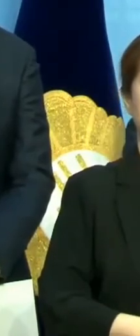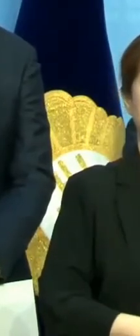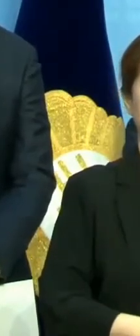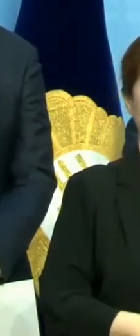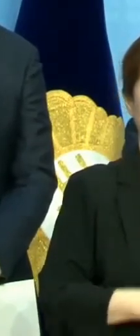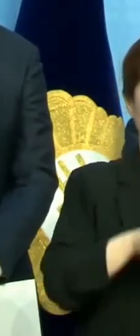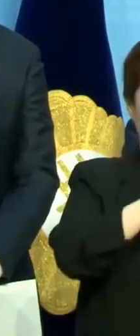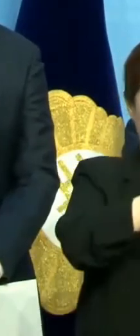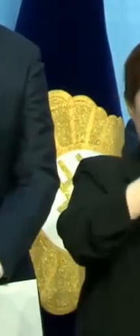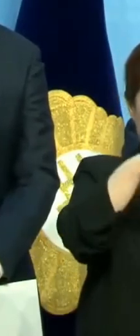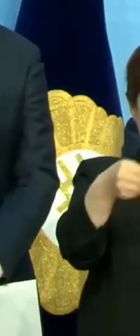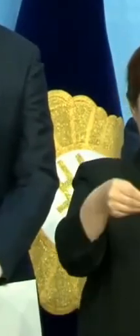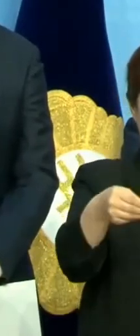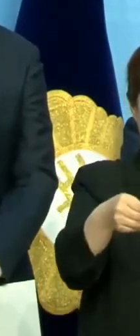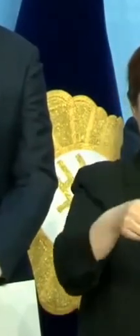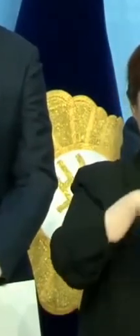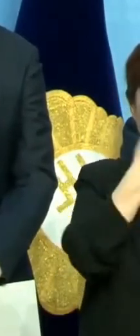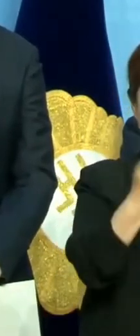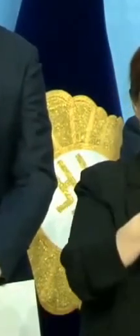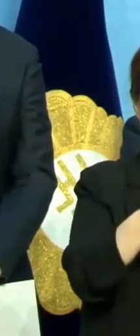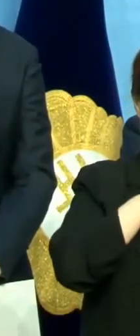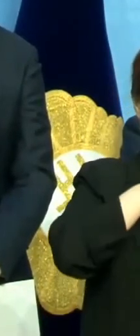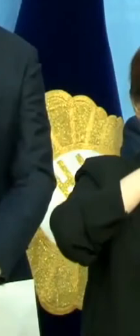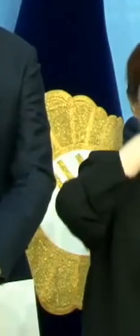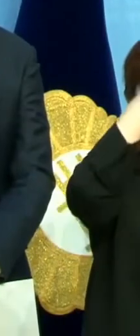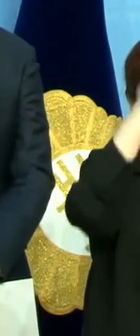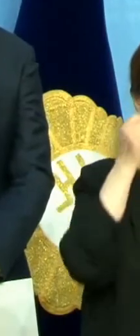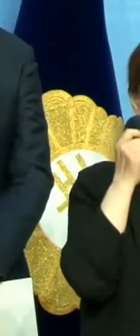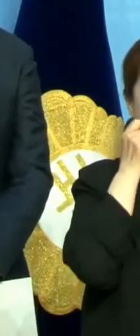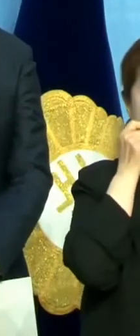거즈를 걷는 순간 다 걷지도 못했습니다.